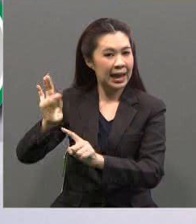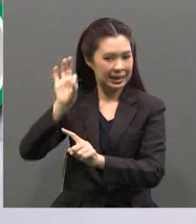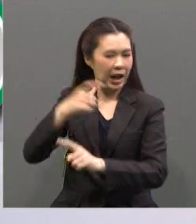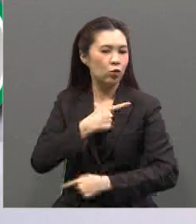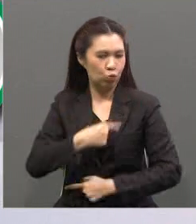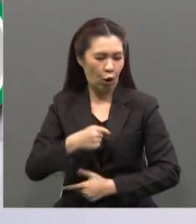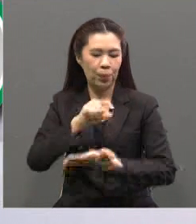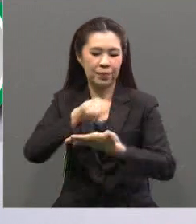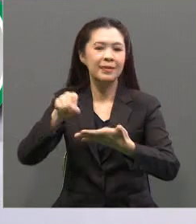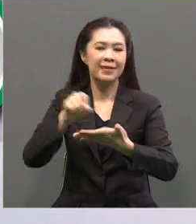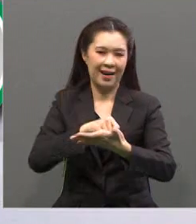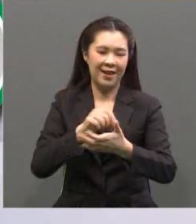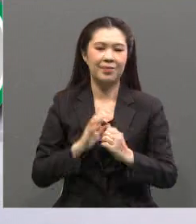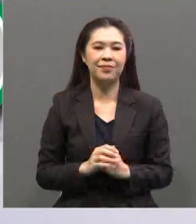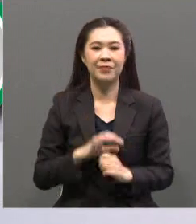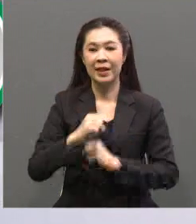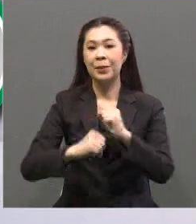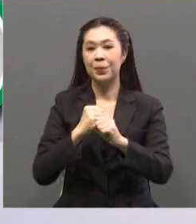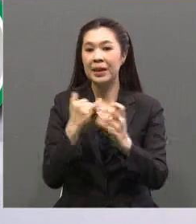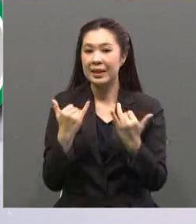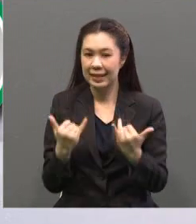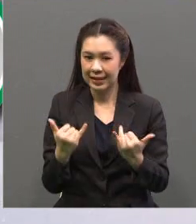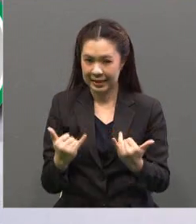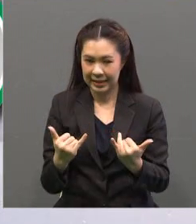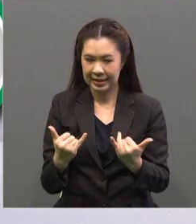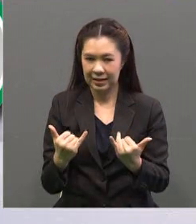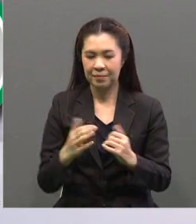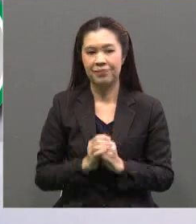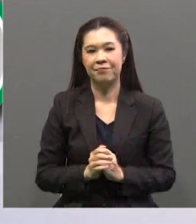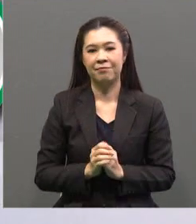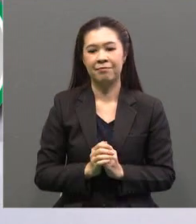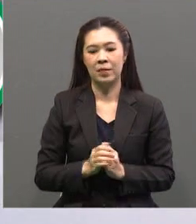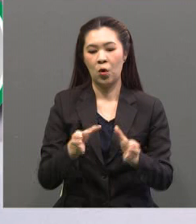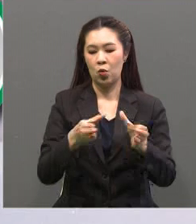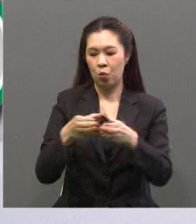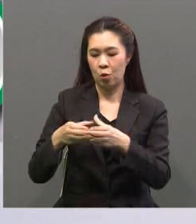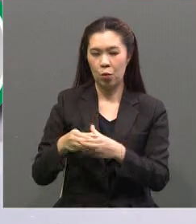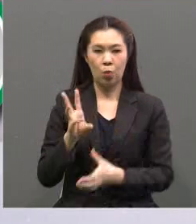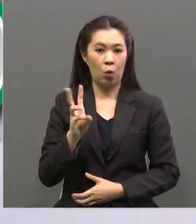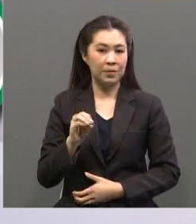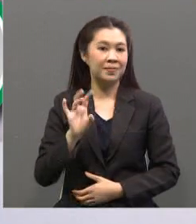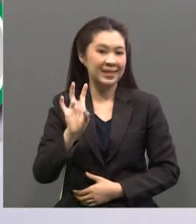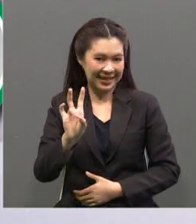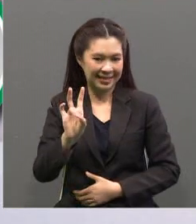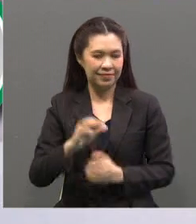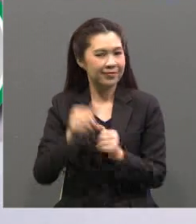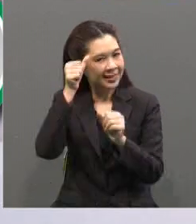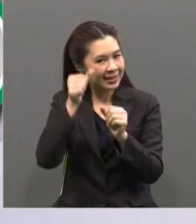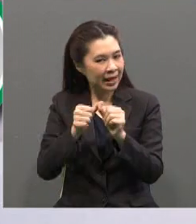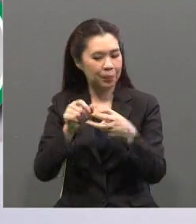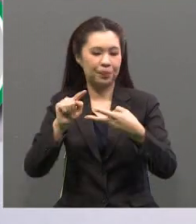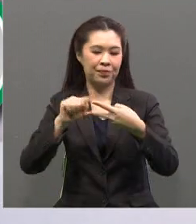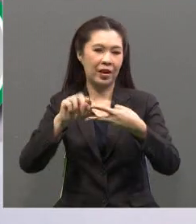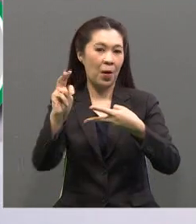โดยการเลือกตั้งปี 66ปีนี้จะมีทั้งหมดจำนวนนะครับ 67พรรคการเมืองให้ได้เลือกกันจำง่ายๆครับสีม่วง